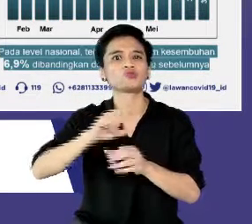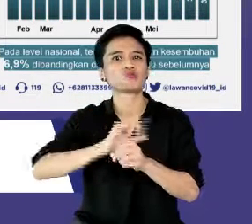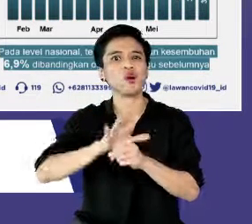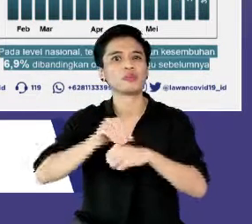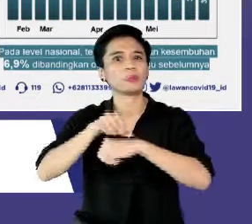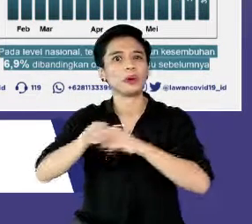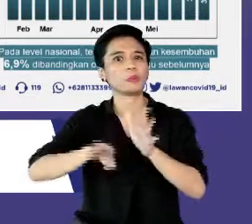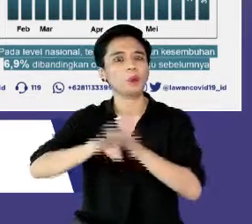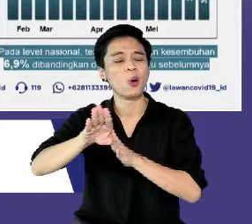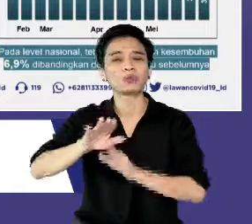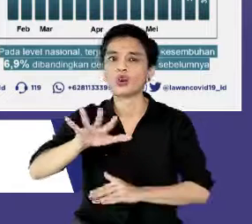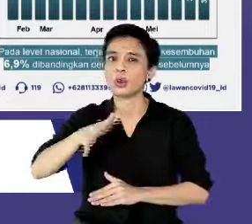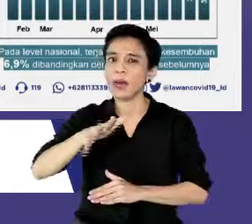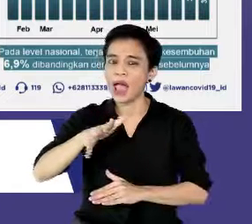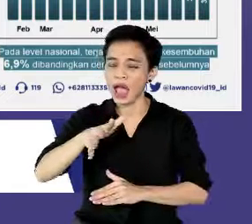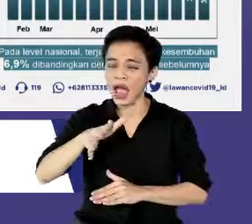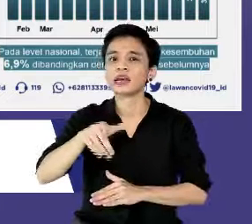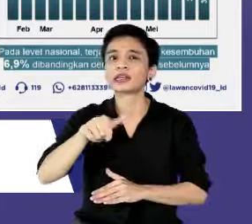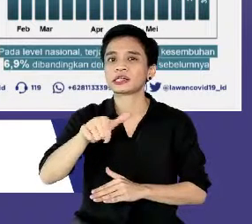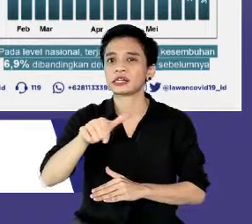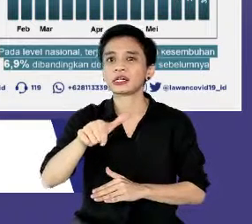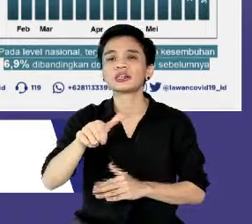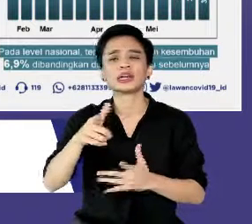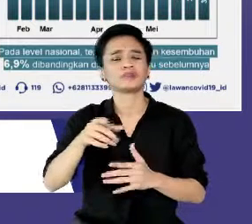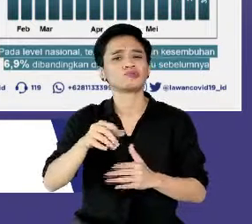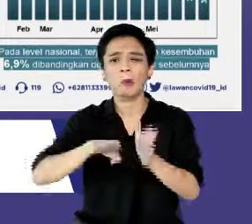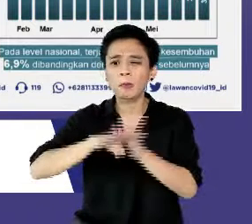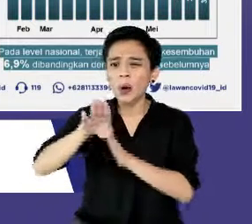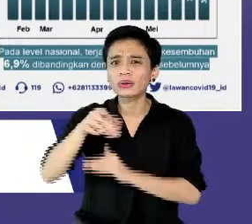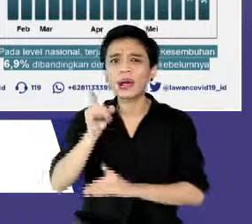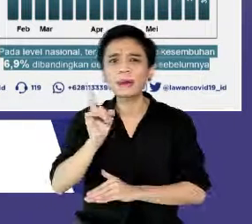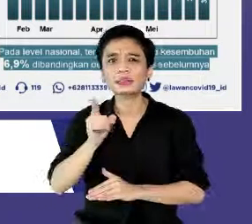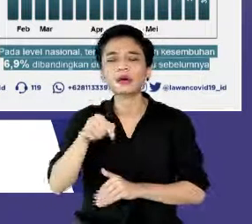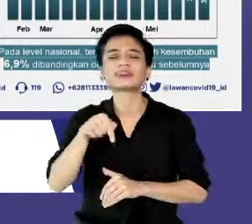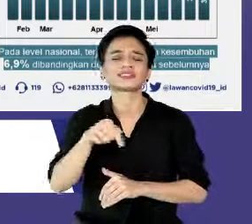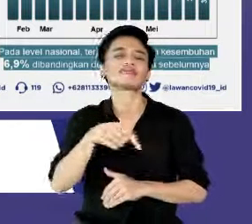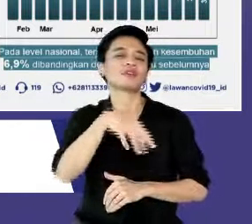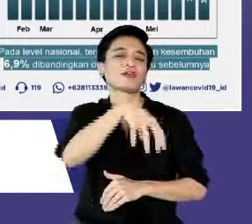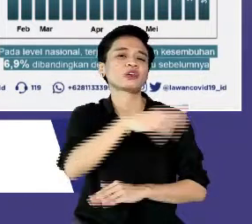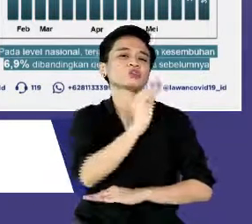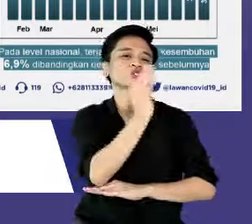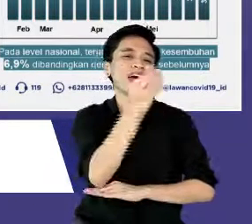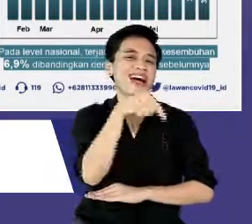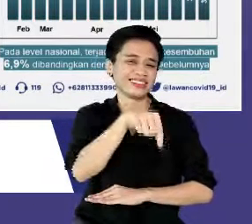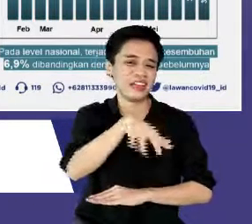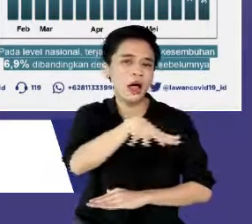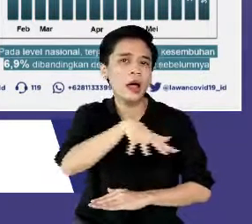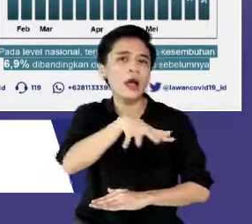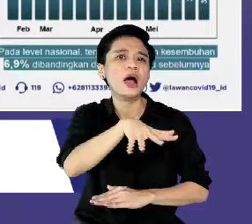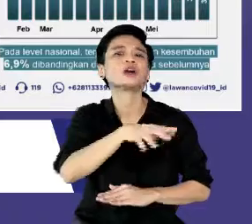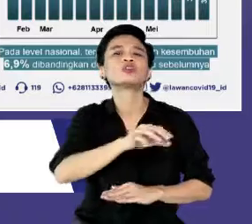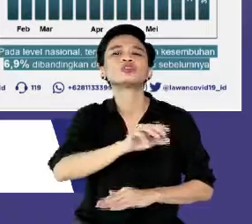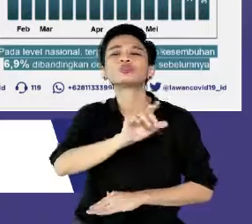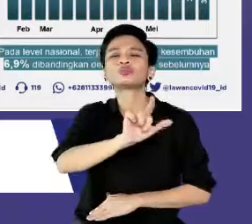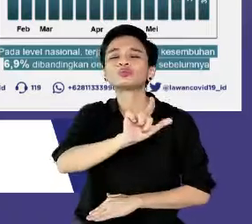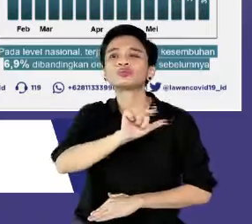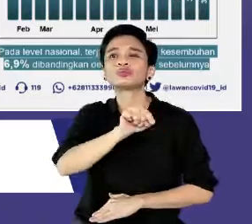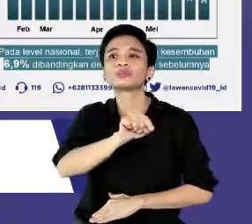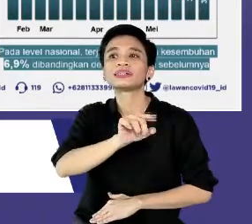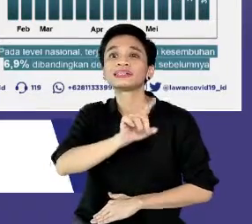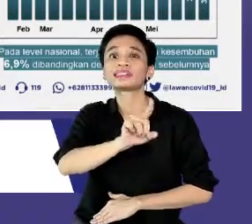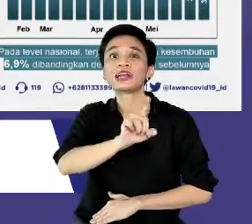ini peningkatan dengan kenaikan ini dikontribusikan oleh DKI Jakarta yaitu naik sebesar